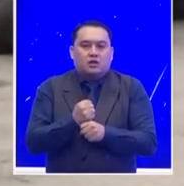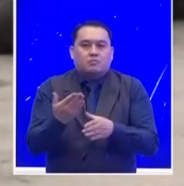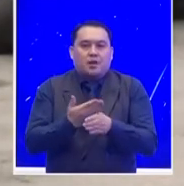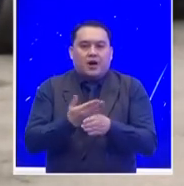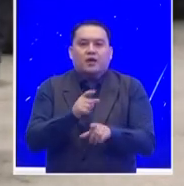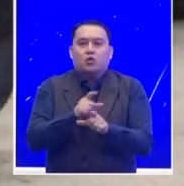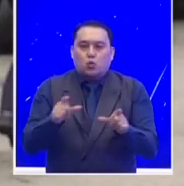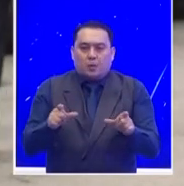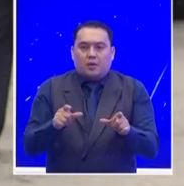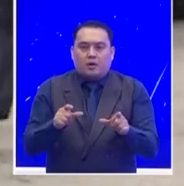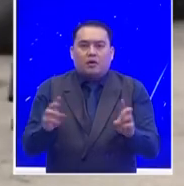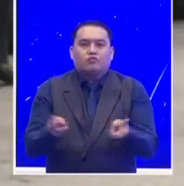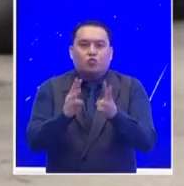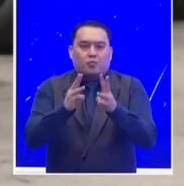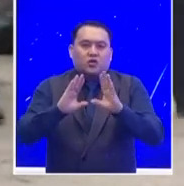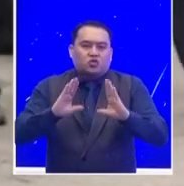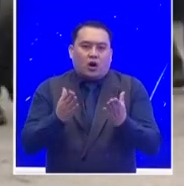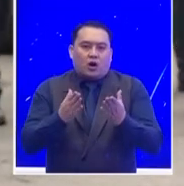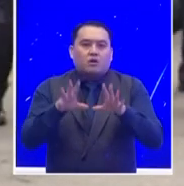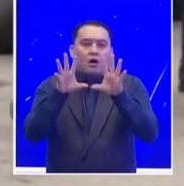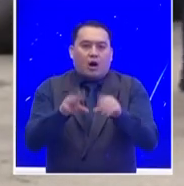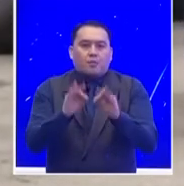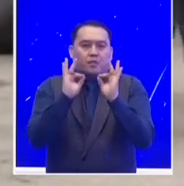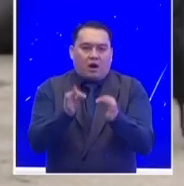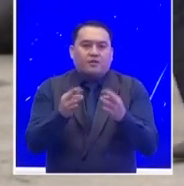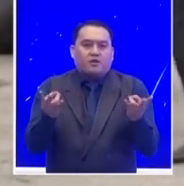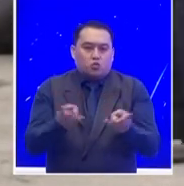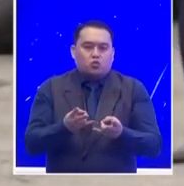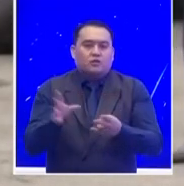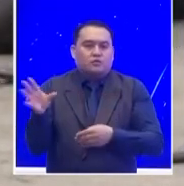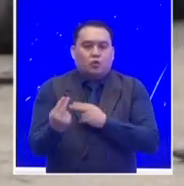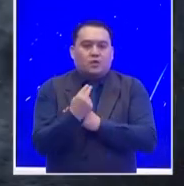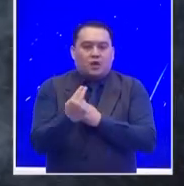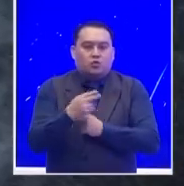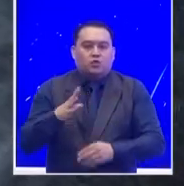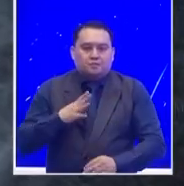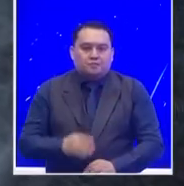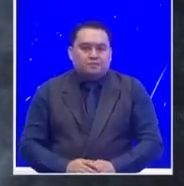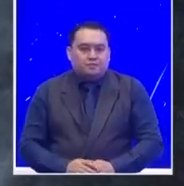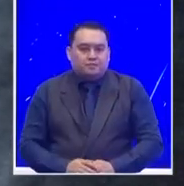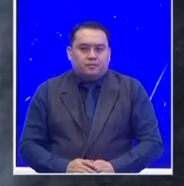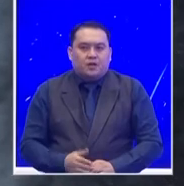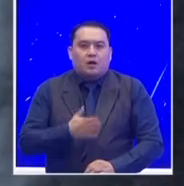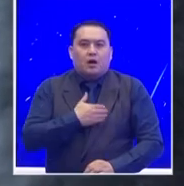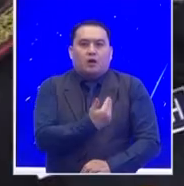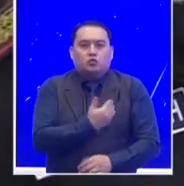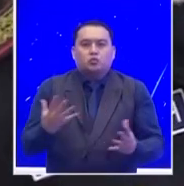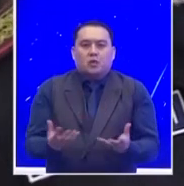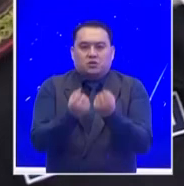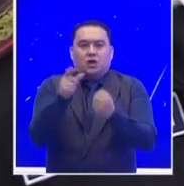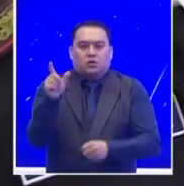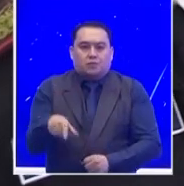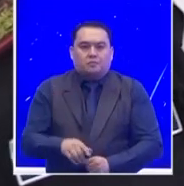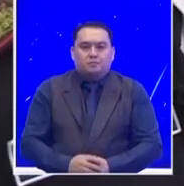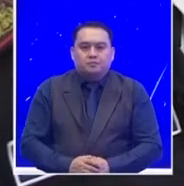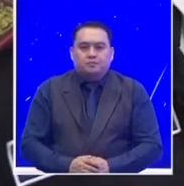Мы научились, как помогать людям, когда у них пожар, как тушить правильно пожар. Всему этому мы научились. Я хочу стать МЧСником. Учеба в